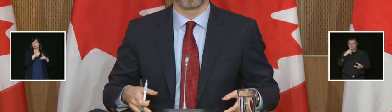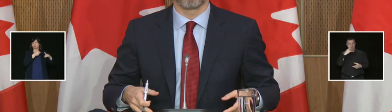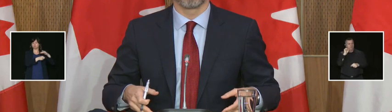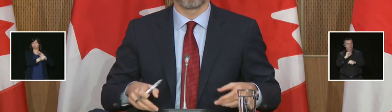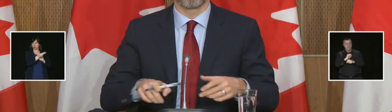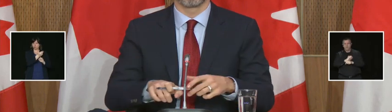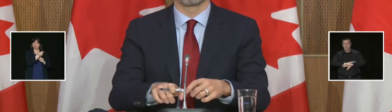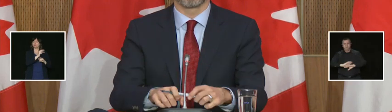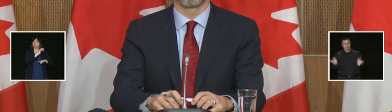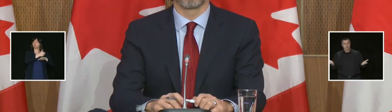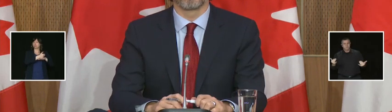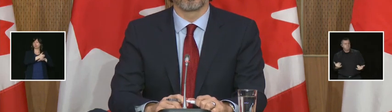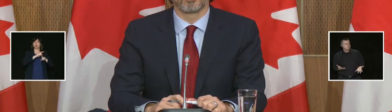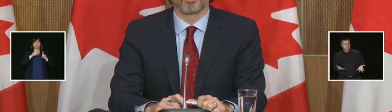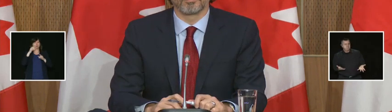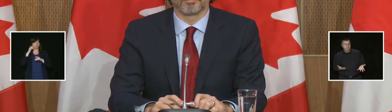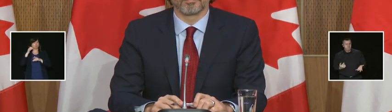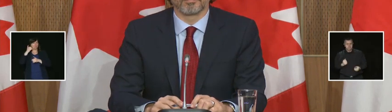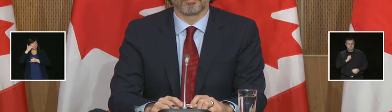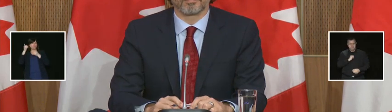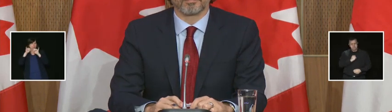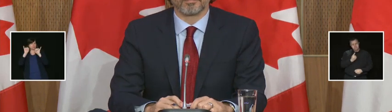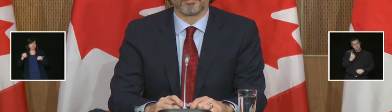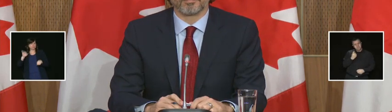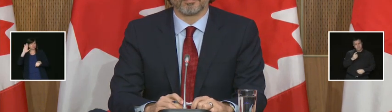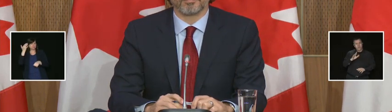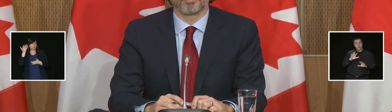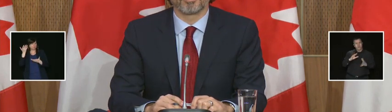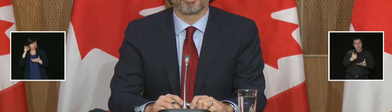aujourd'hui alors maintenant